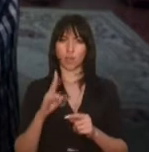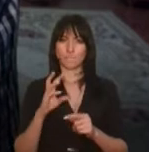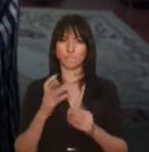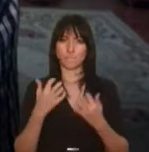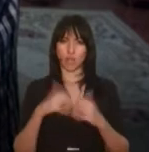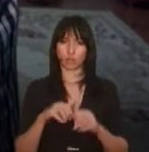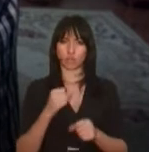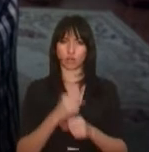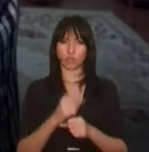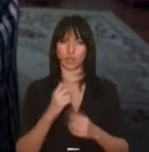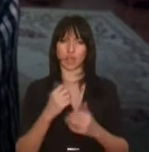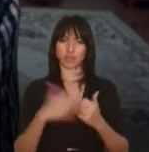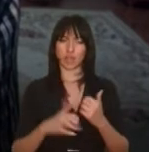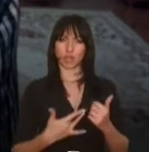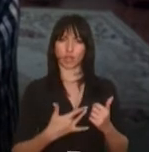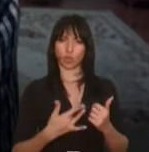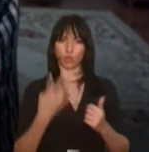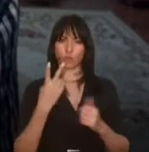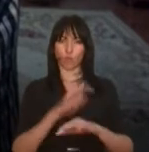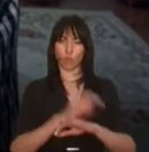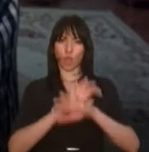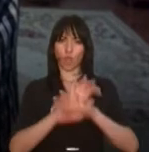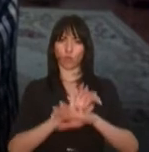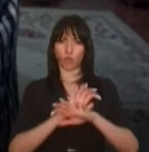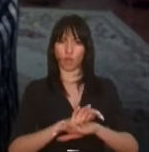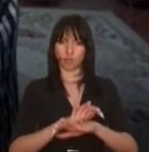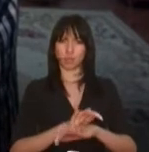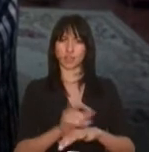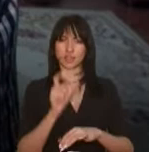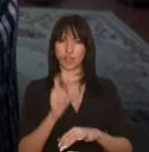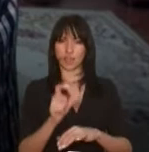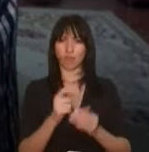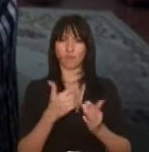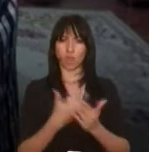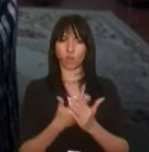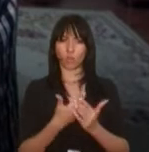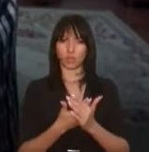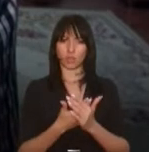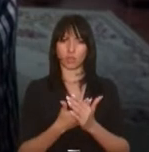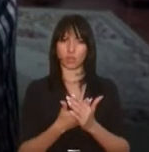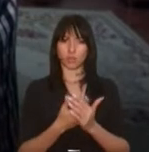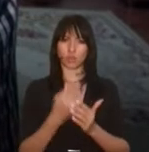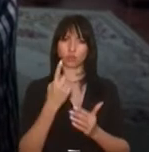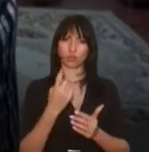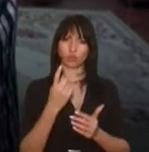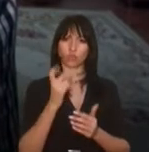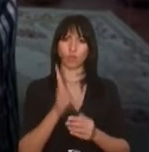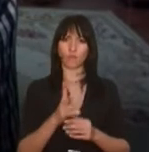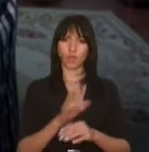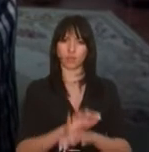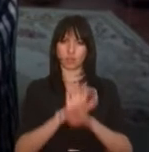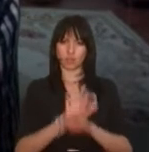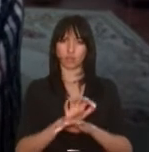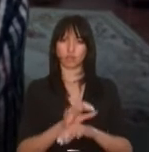середину грудини двома руками, з інтервалом десь 100-120 нажимань протягом